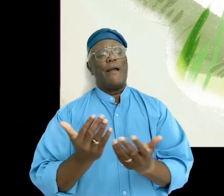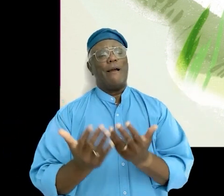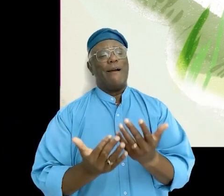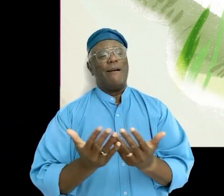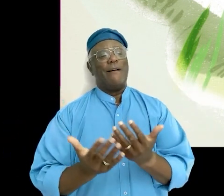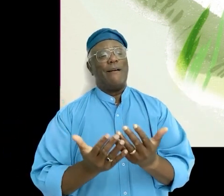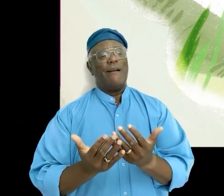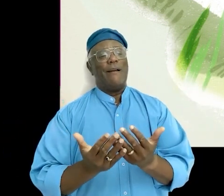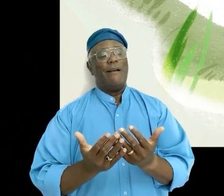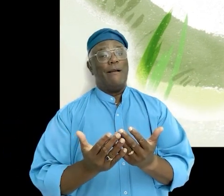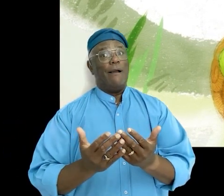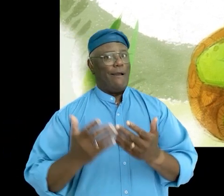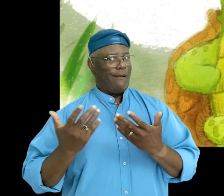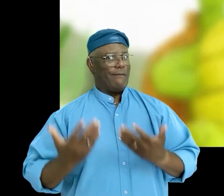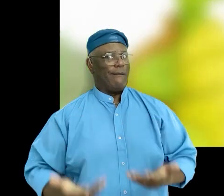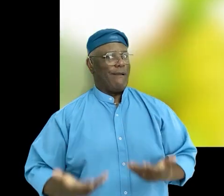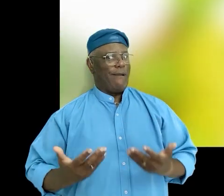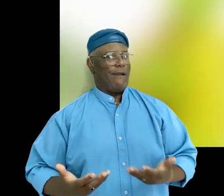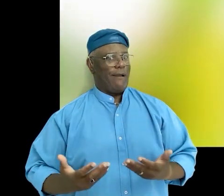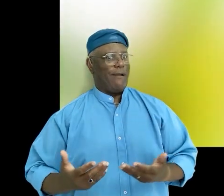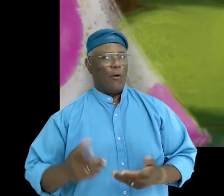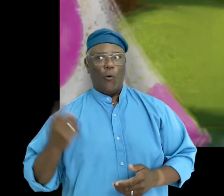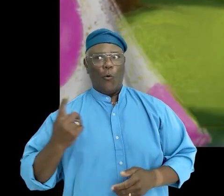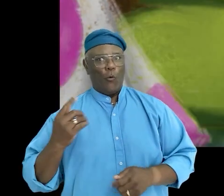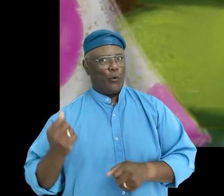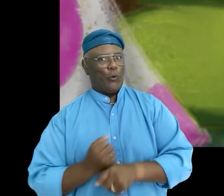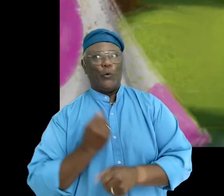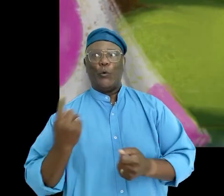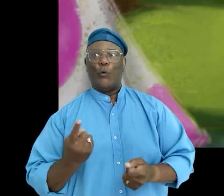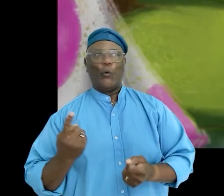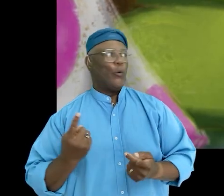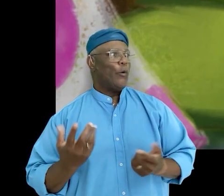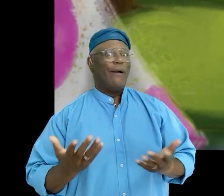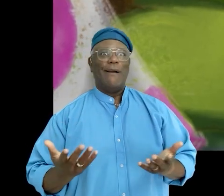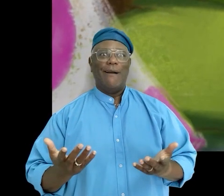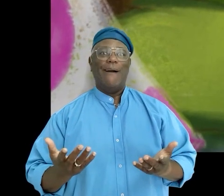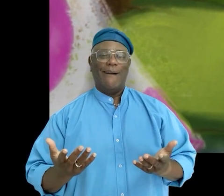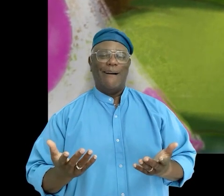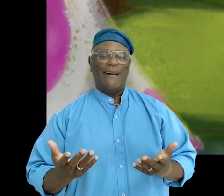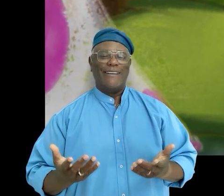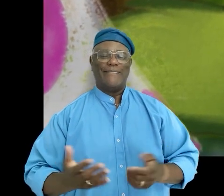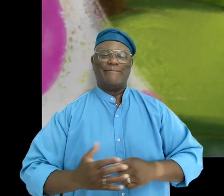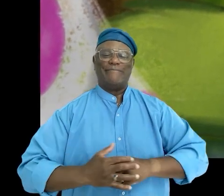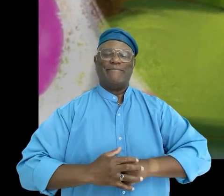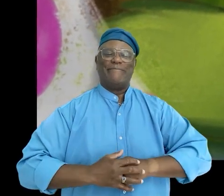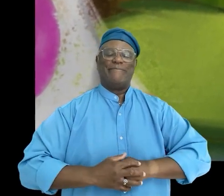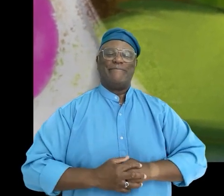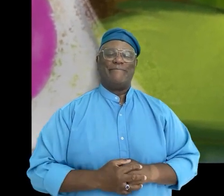gyd I barchu dan. Wedi cyfan, pwy ar sy'n mynd I wneud?